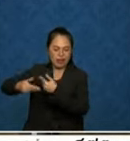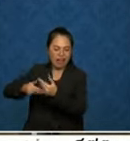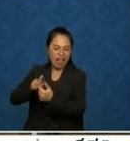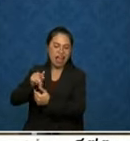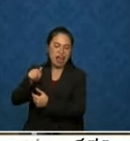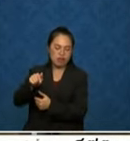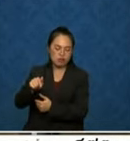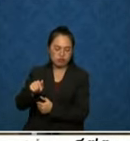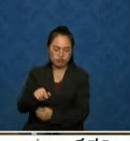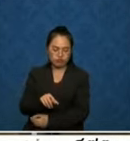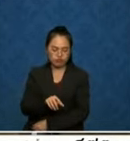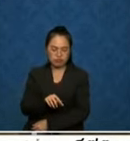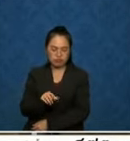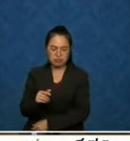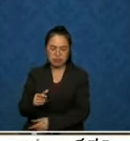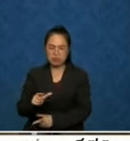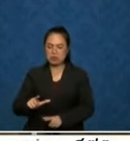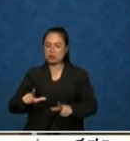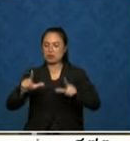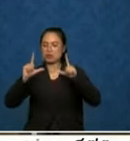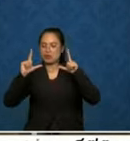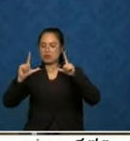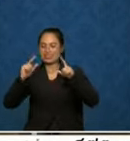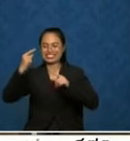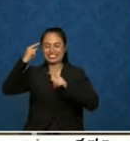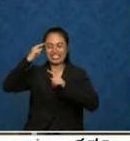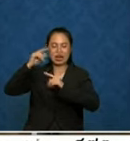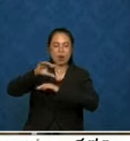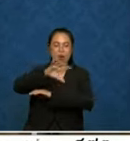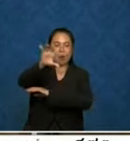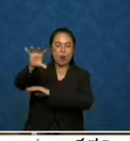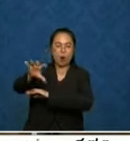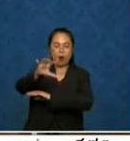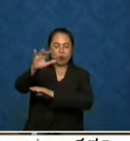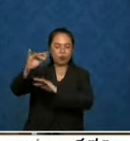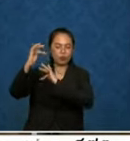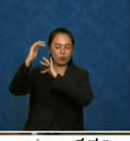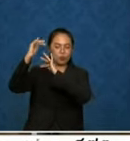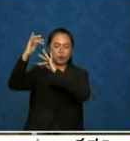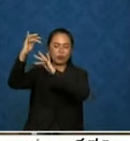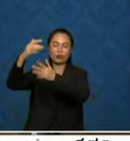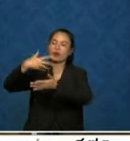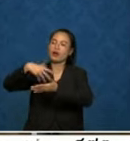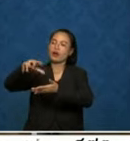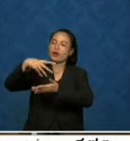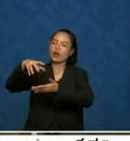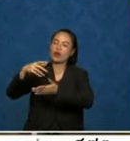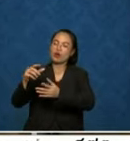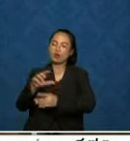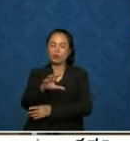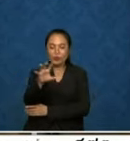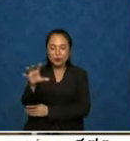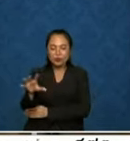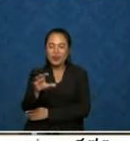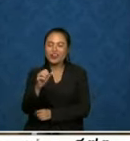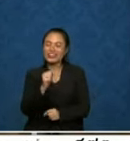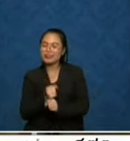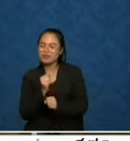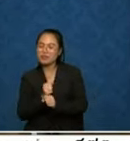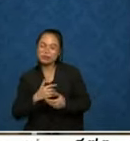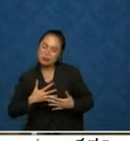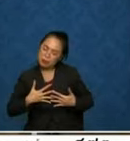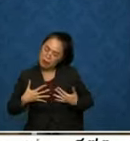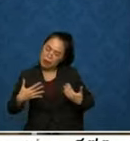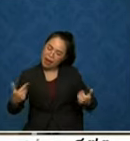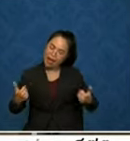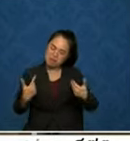ภาพมันสร้างจินตนาการขายฝันนะครับให้เป็นงานที่ไม่ยากไม่เหนื่อย